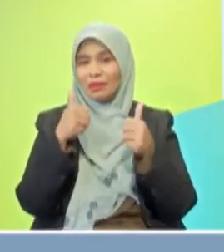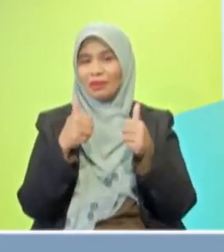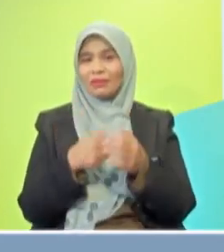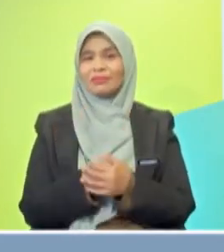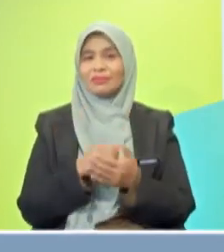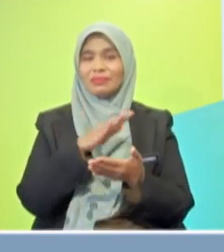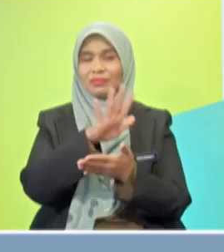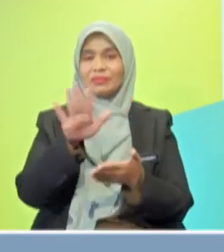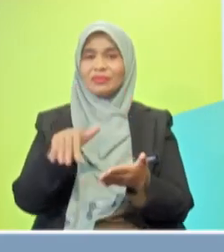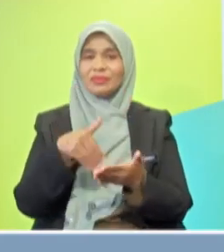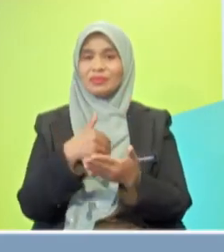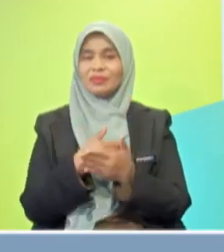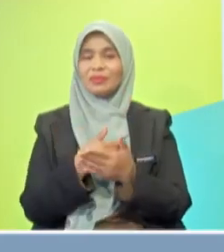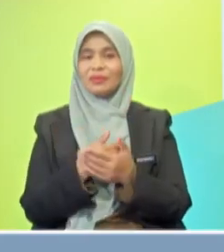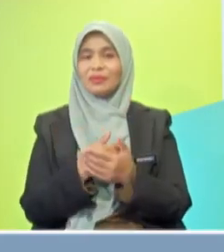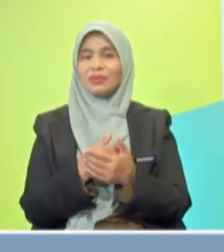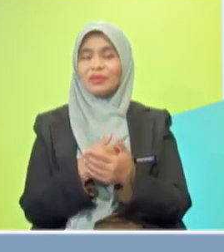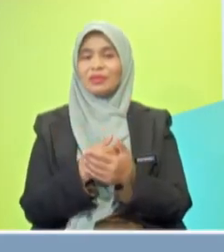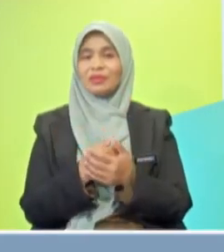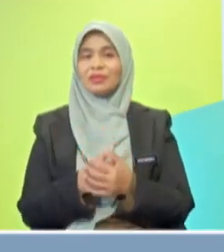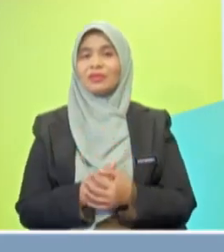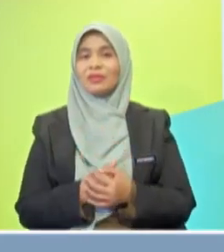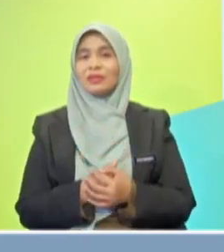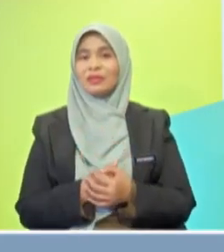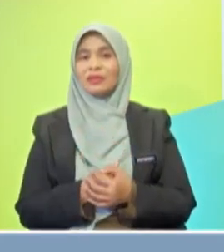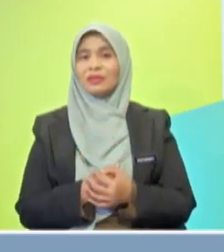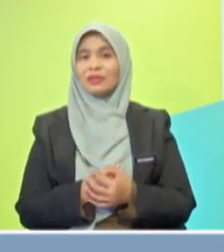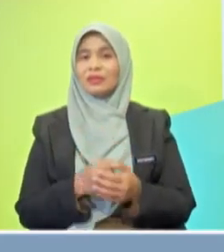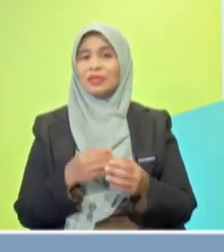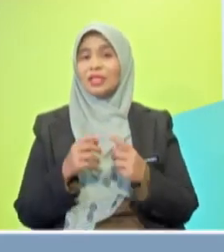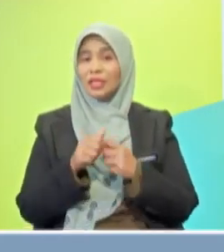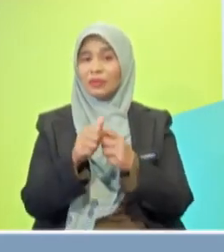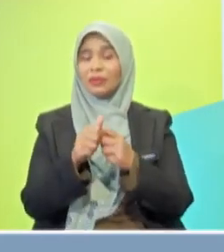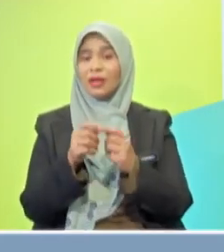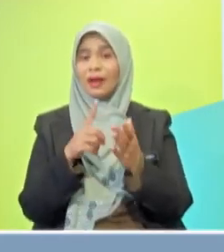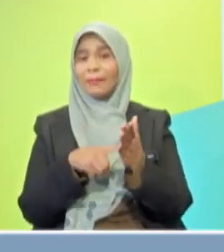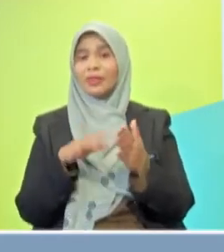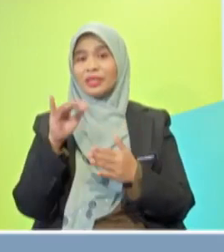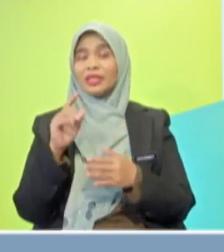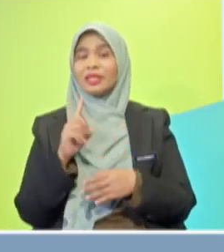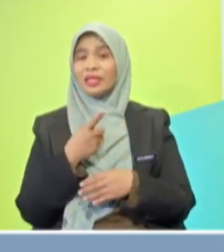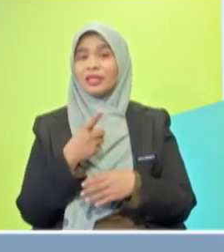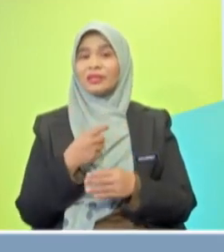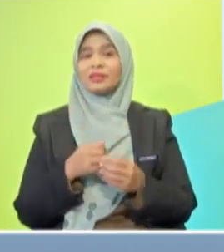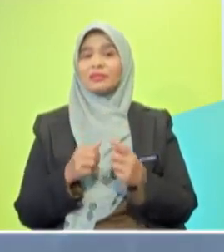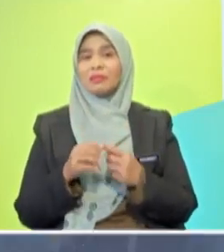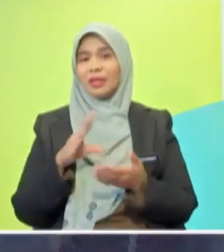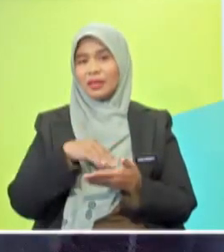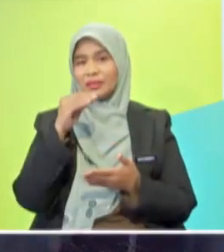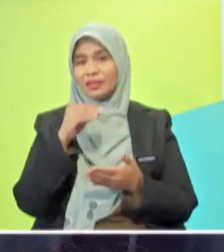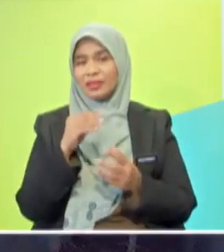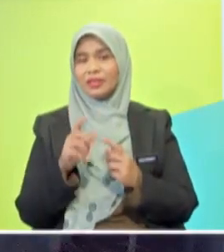Alhamdulillah. Semuanya menepati apa yang kita menepati syariat Islam lah,